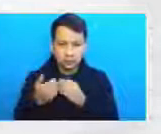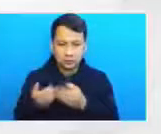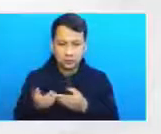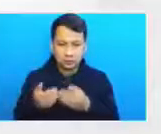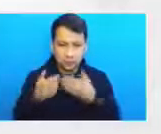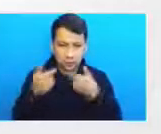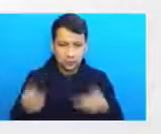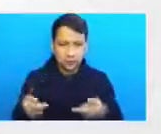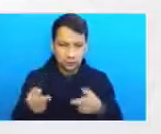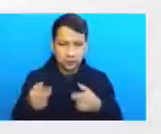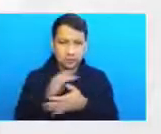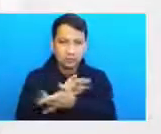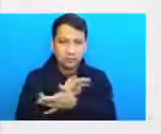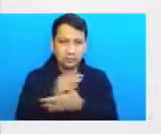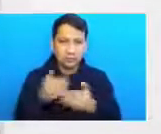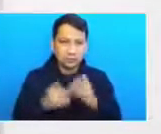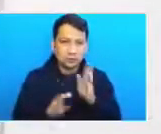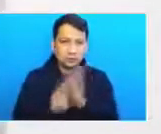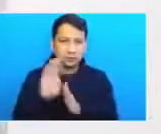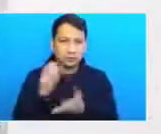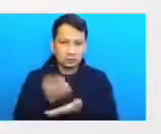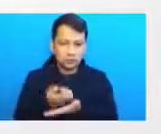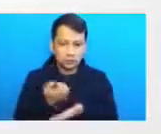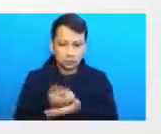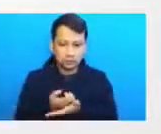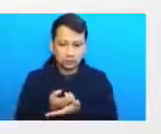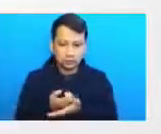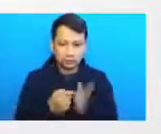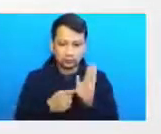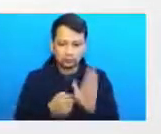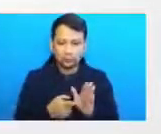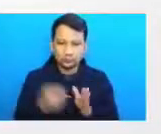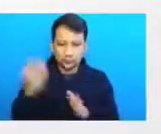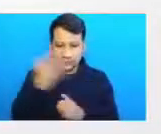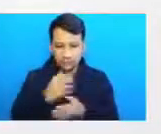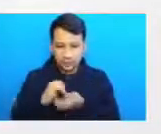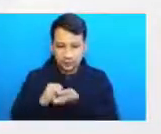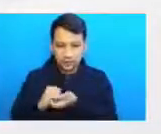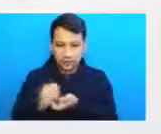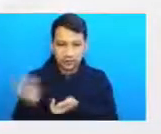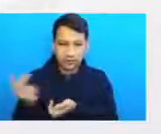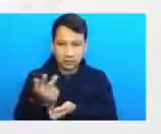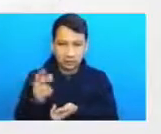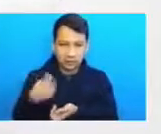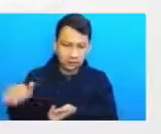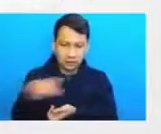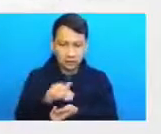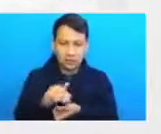ng pandemic ang Agra City kung saan nakatayo ang Taj Mahal. Una nang nagbukas ang ilang